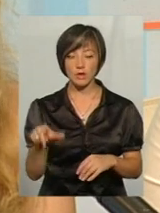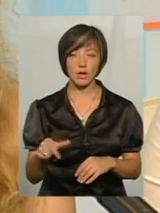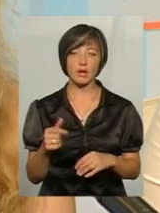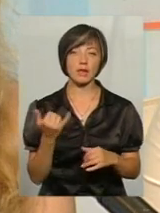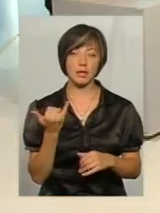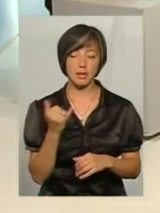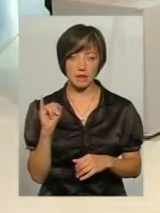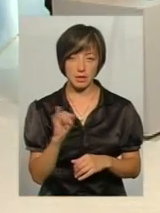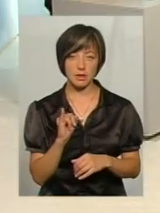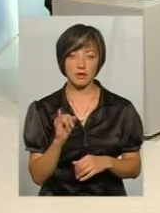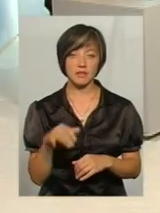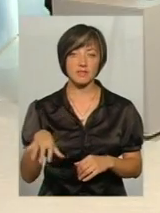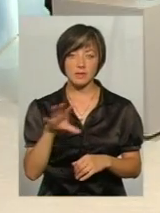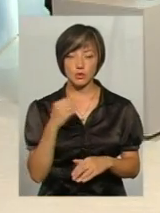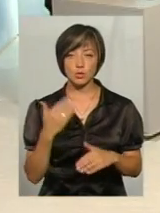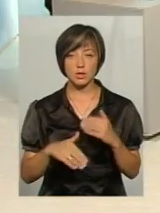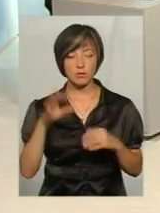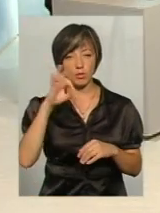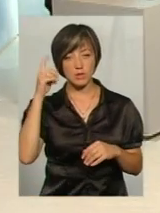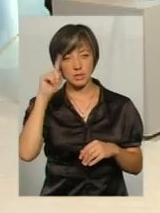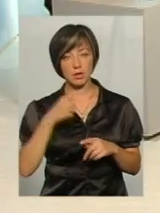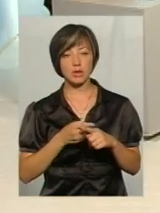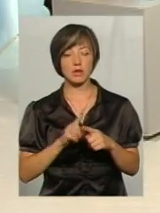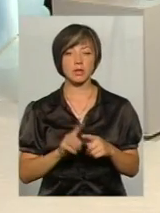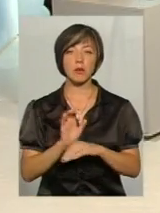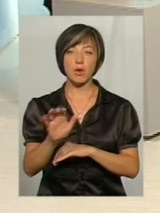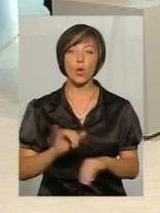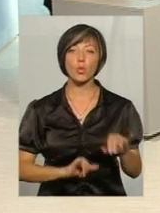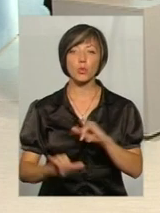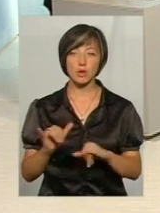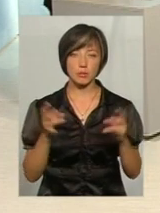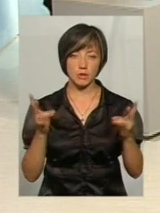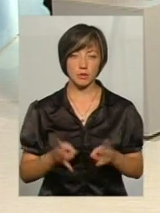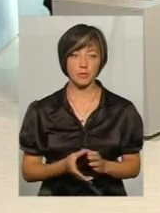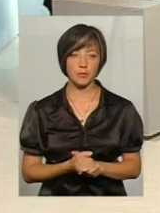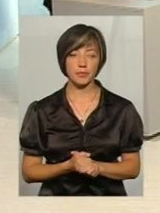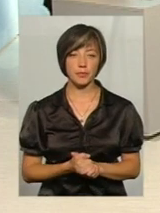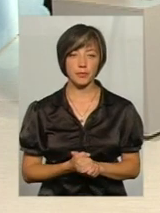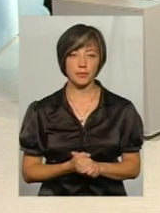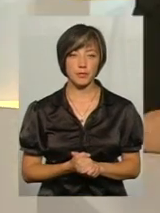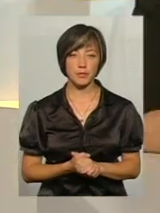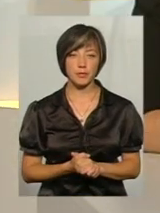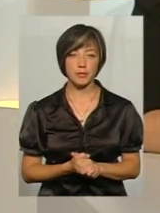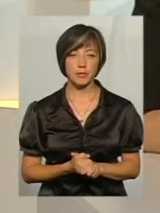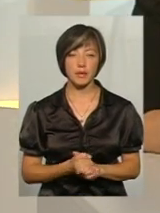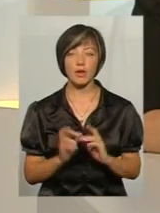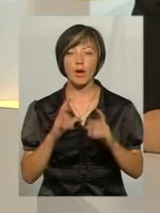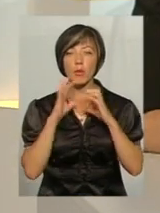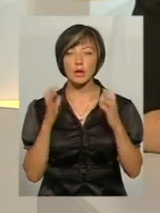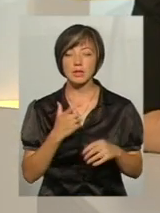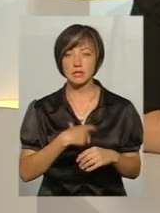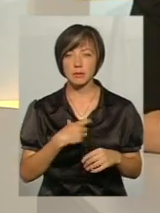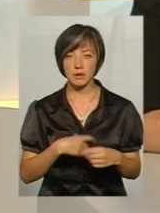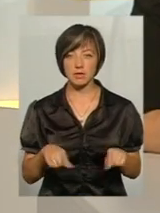І всі вже про це знають і можуть перенаправити саме туди, куди потрібно. Пані Лілія, пані Оксана, все ж таки, як уберегти себе від такої